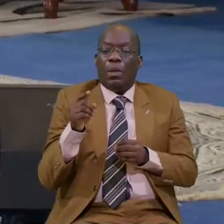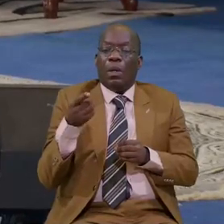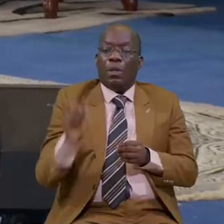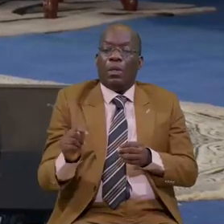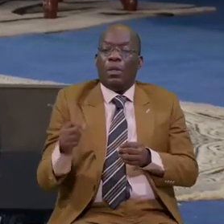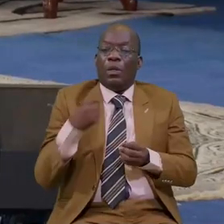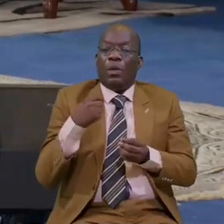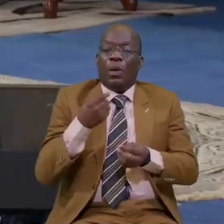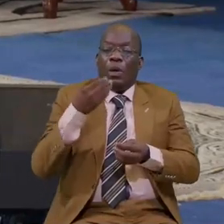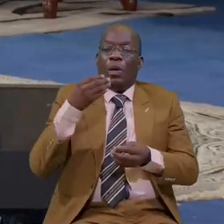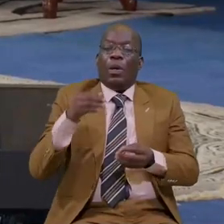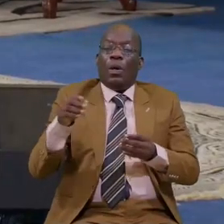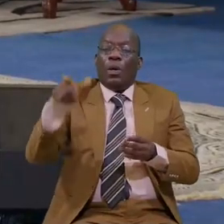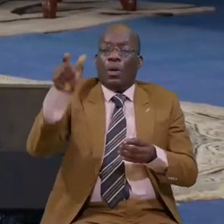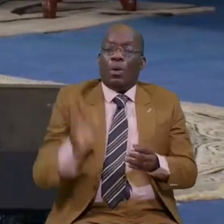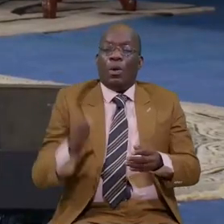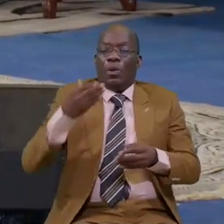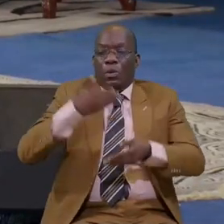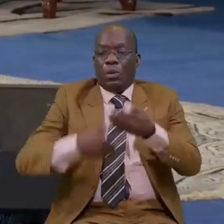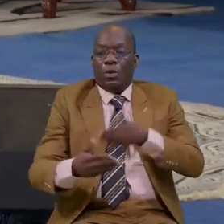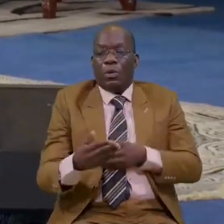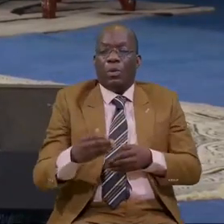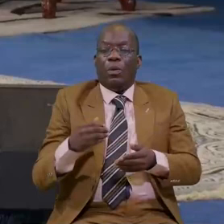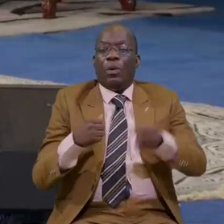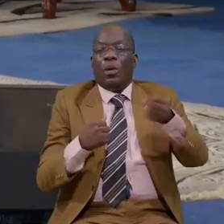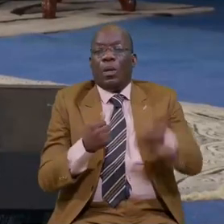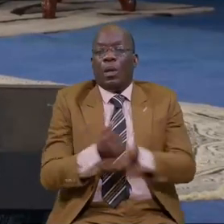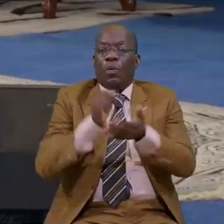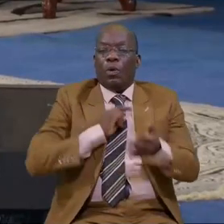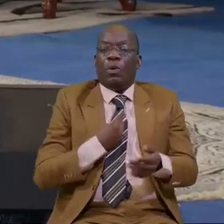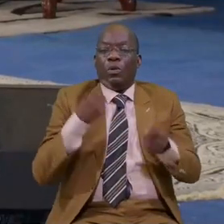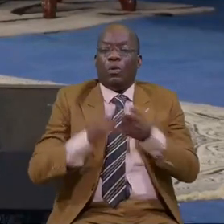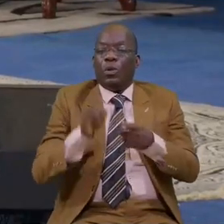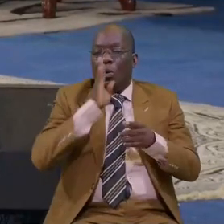Premier élément, le substitut crucifié sur la croix,